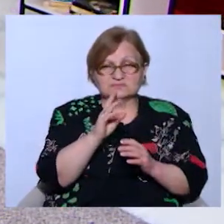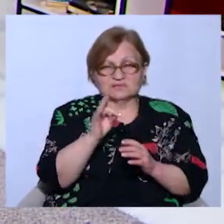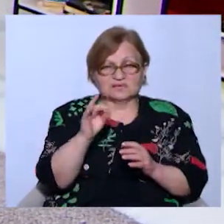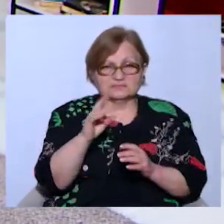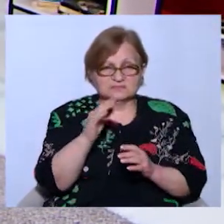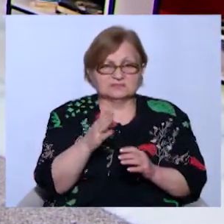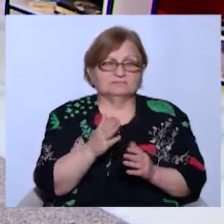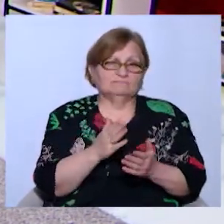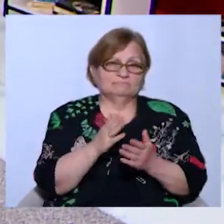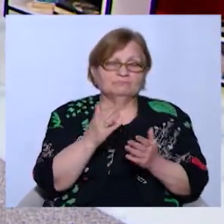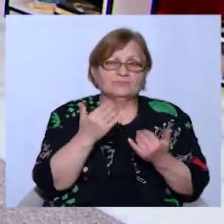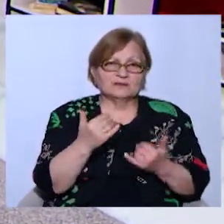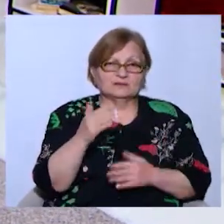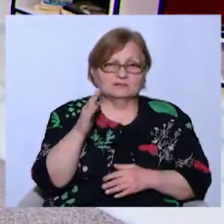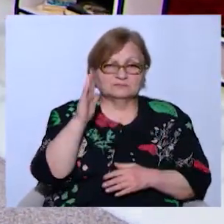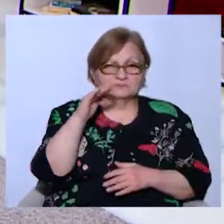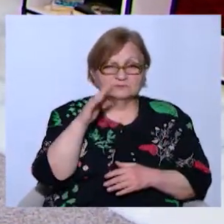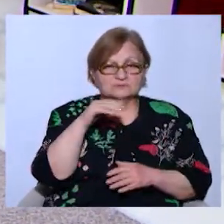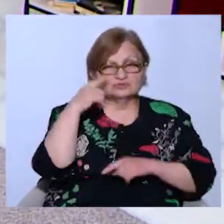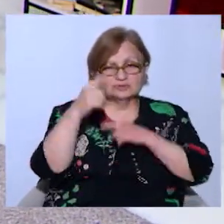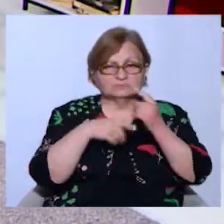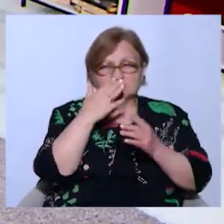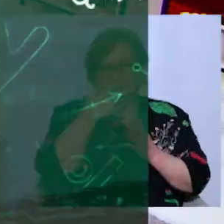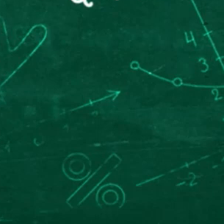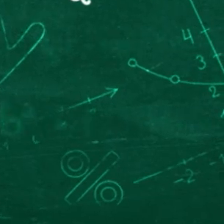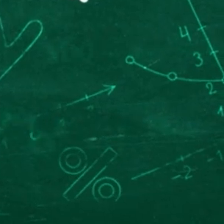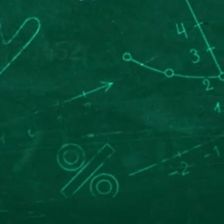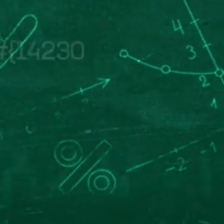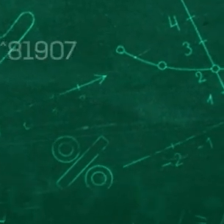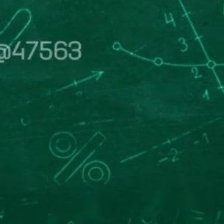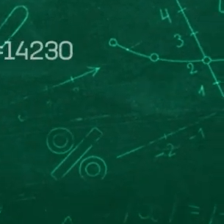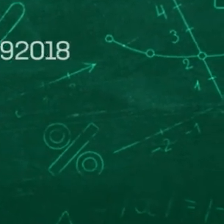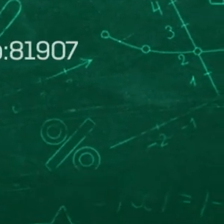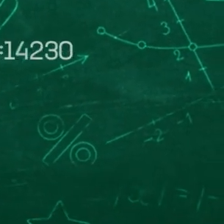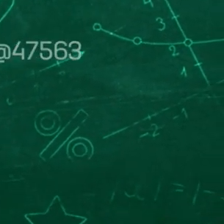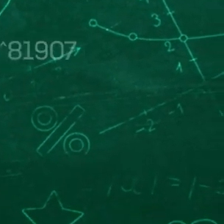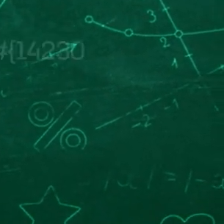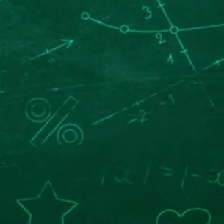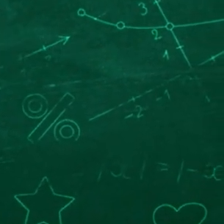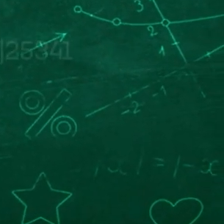ფართობი. გემშვიდობებით, შემდეგ გაკვეთილამდე.